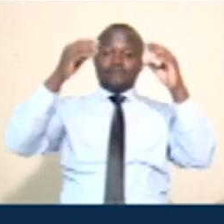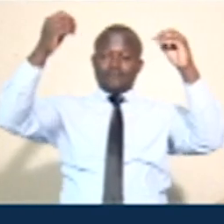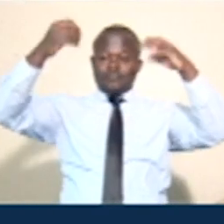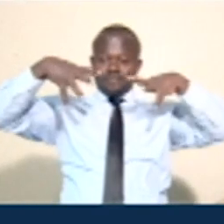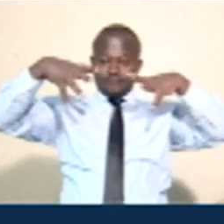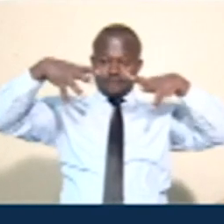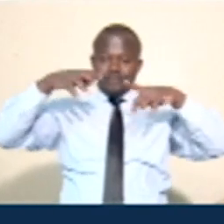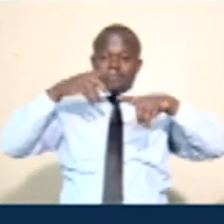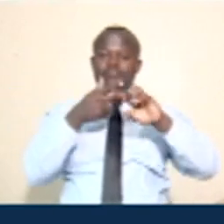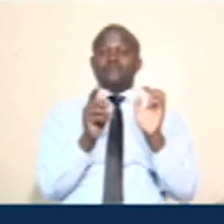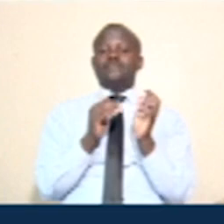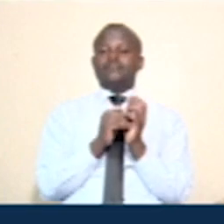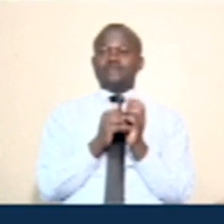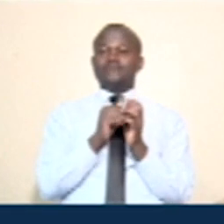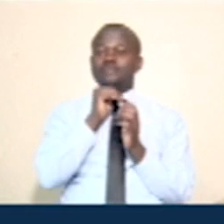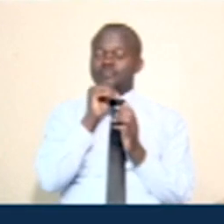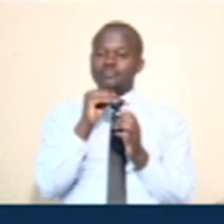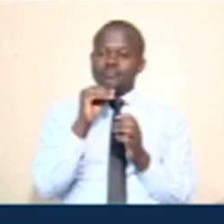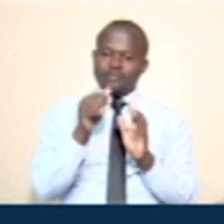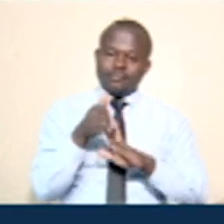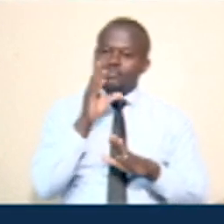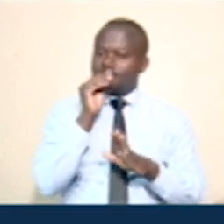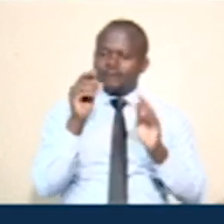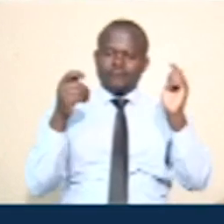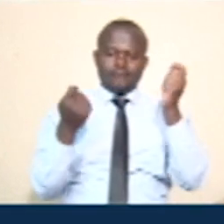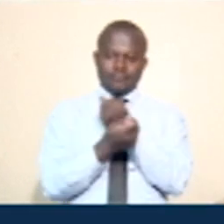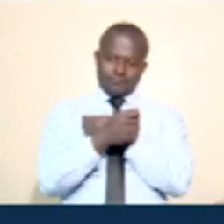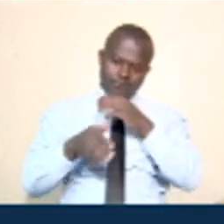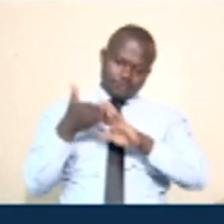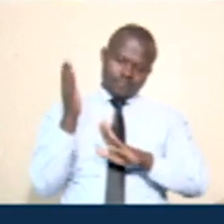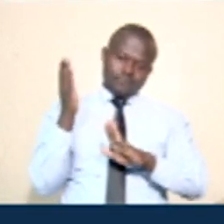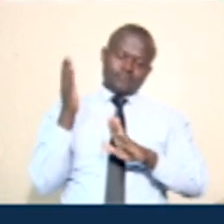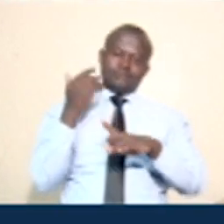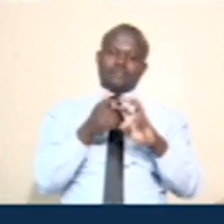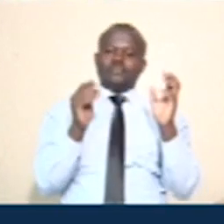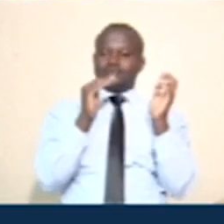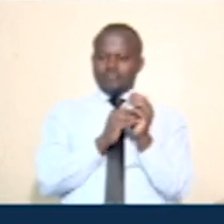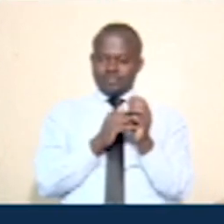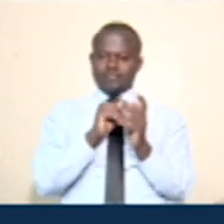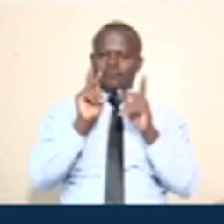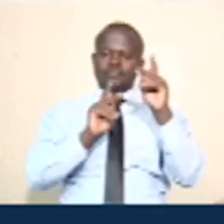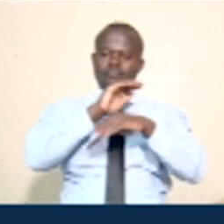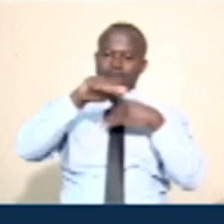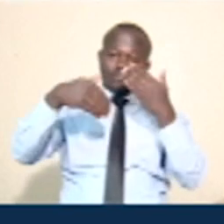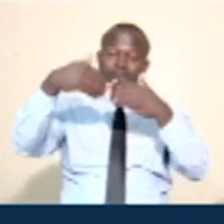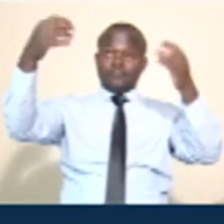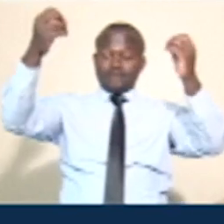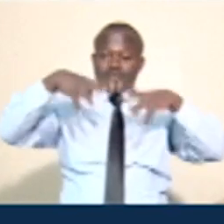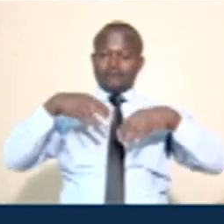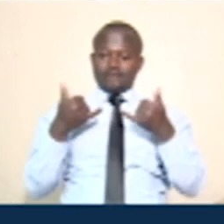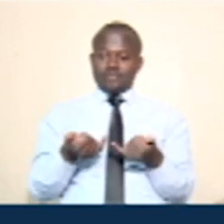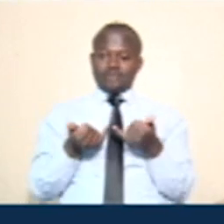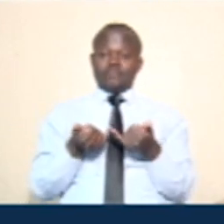icaniwe ariko ubwo ntago nahita mvuga ngo hari impinduka zizahita zigaragara gusa abaturage ikigaragara ni